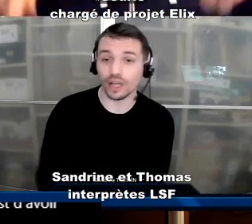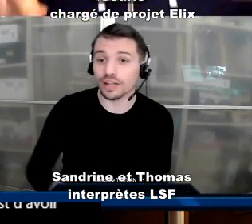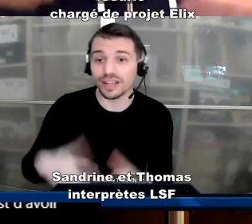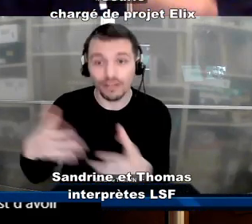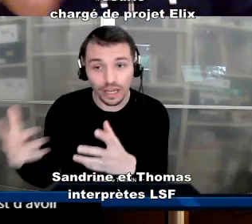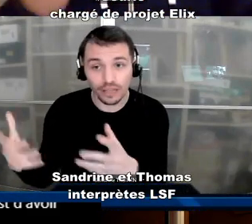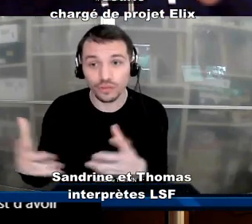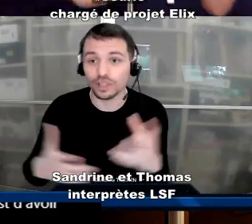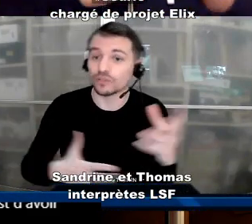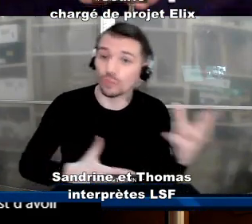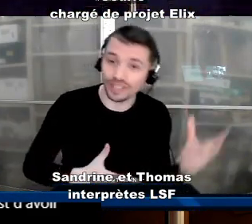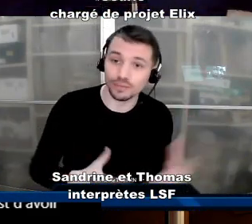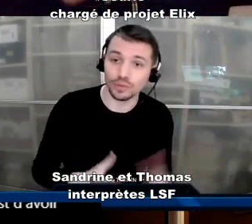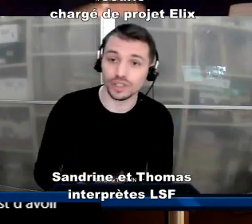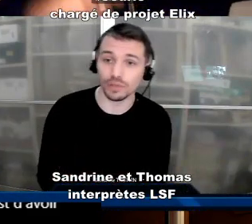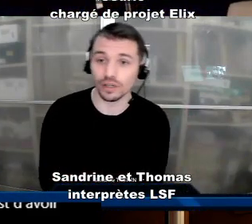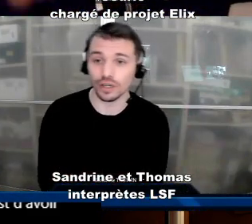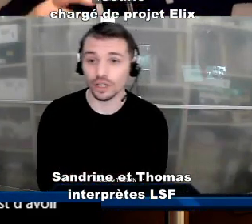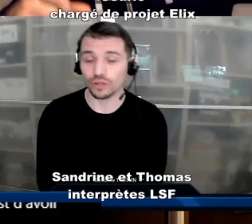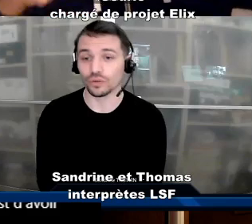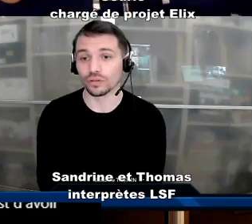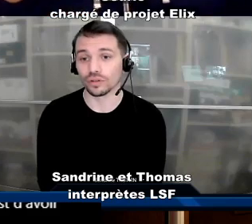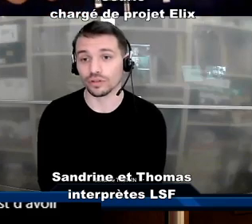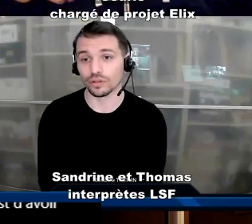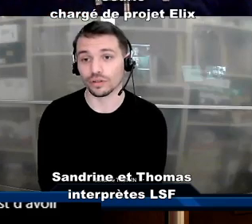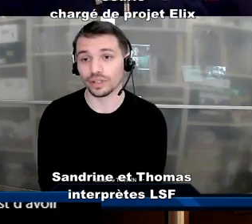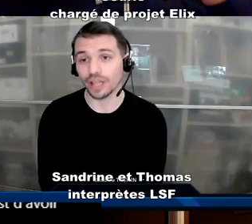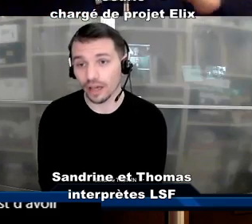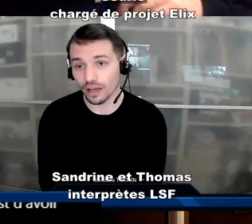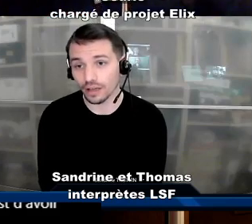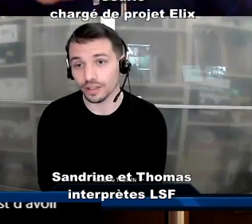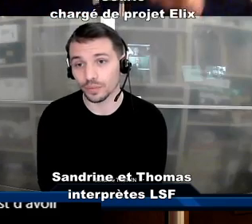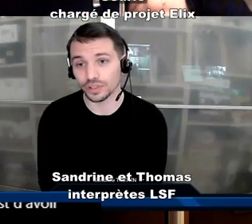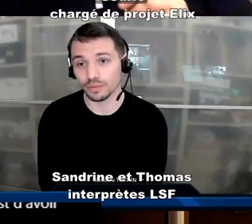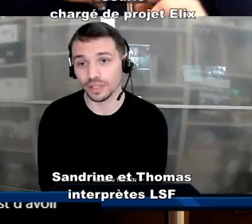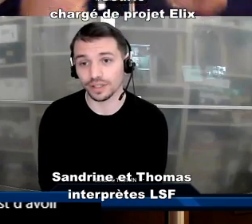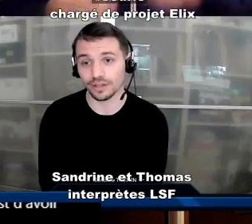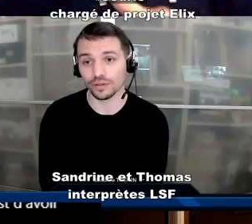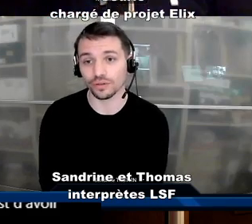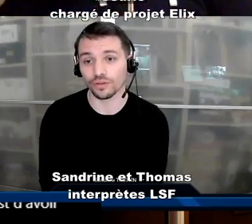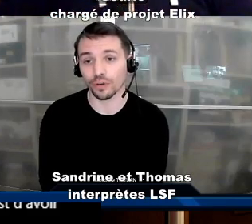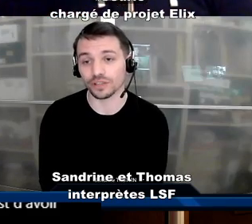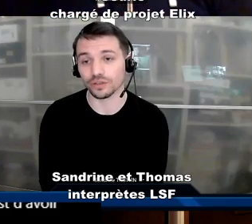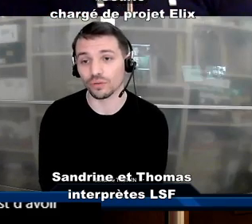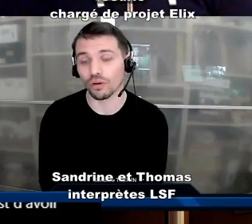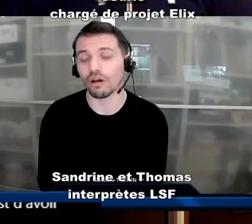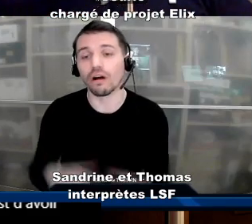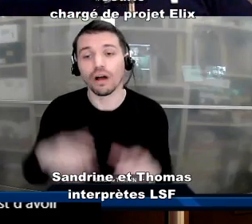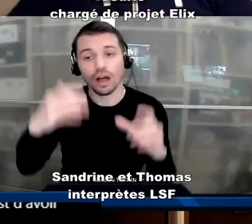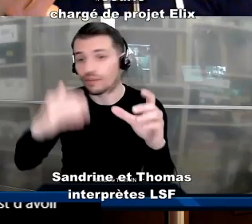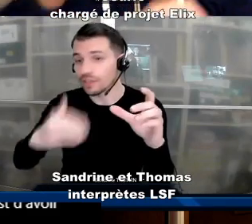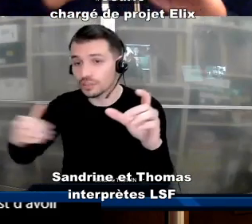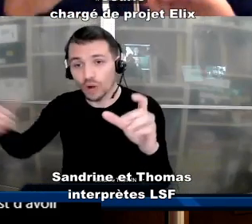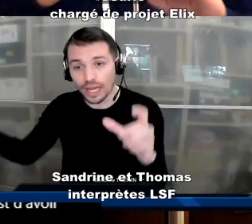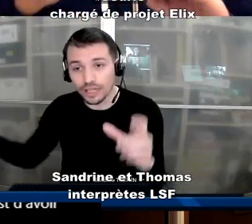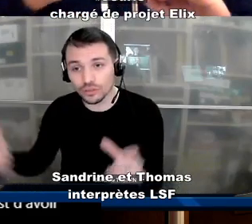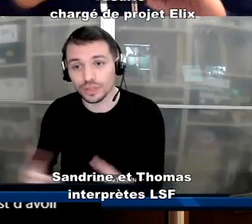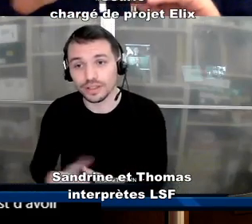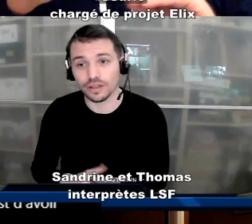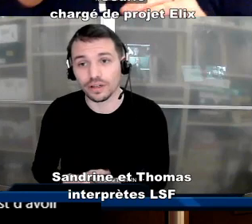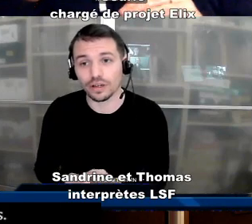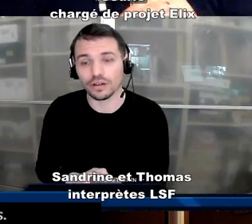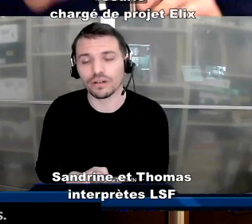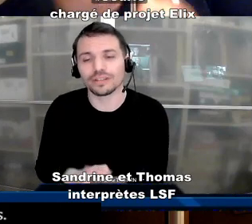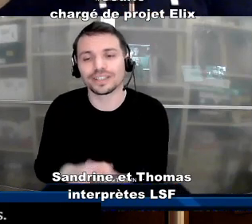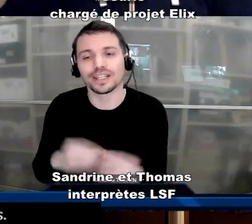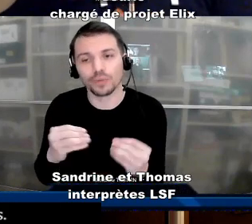en général travaillent donc ils ne sont pas disponibles, donc il y a des possibilités de formation effectivement à la